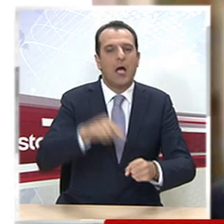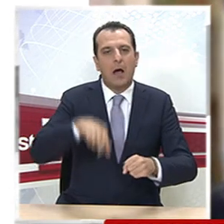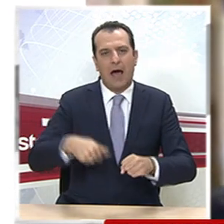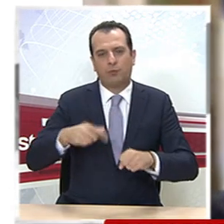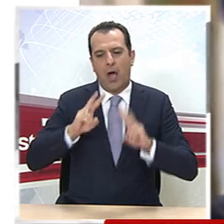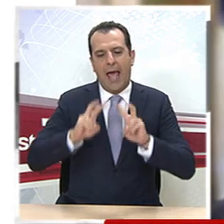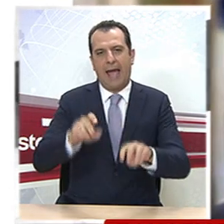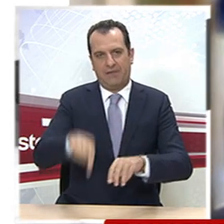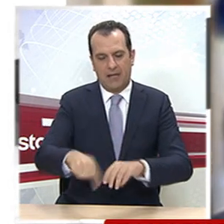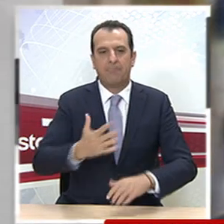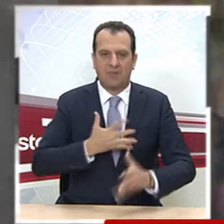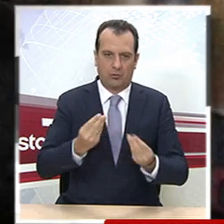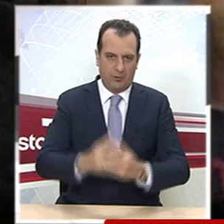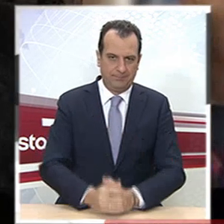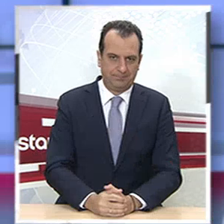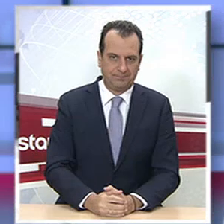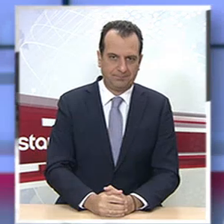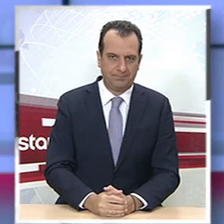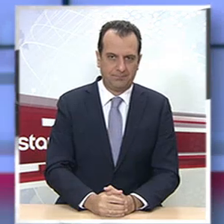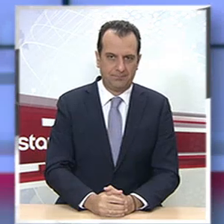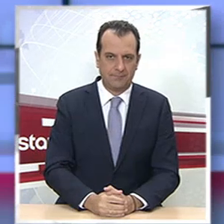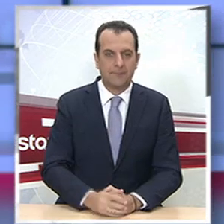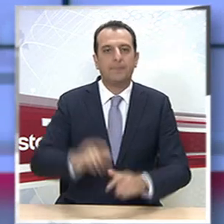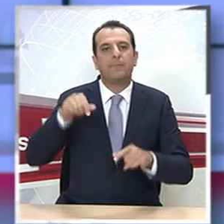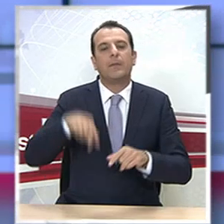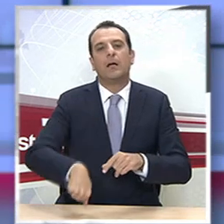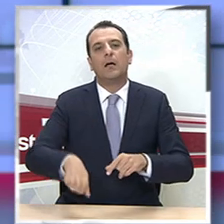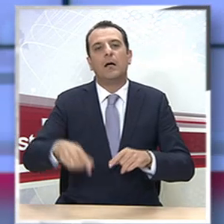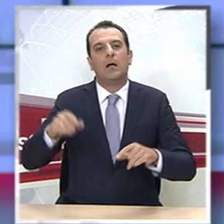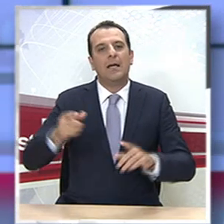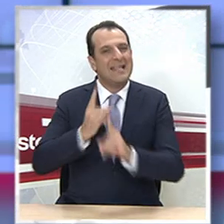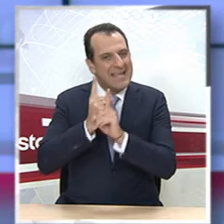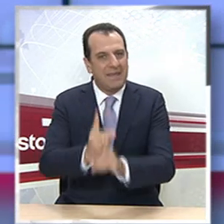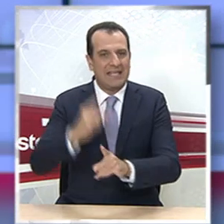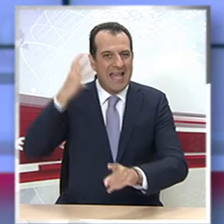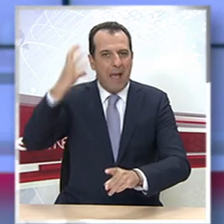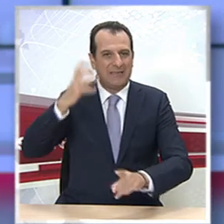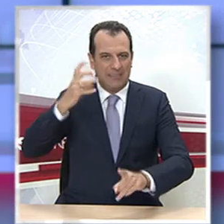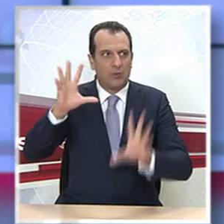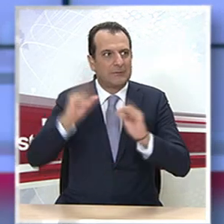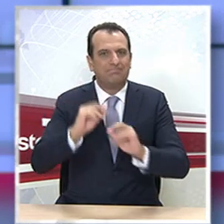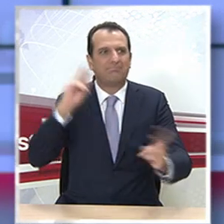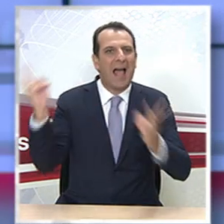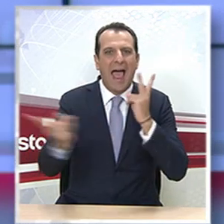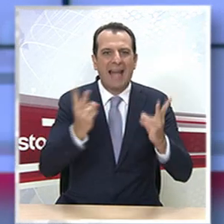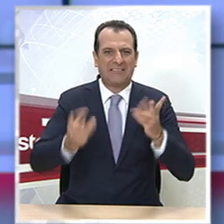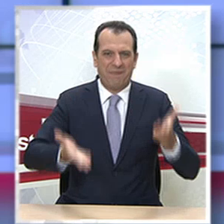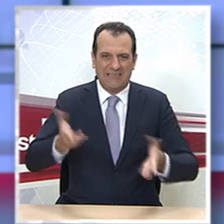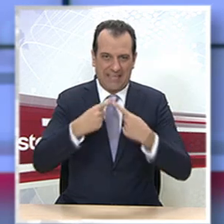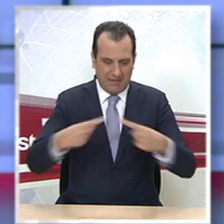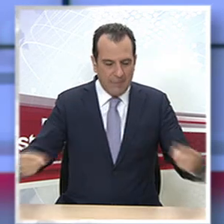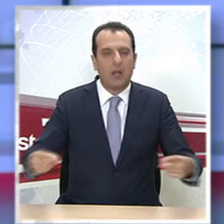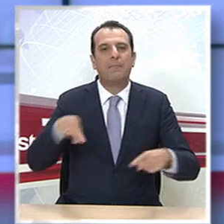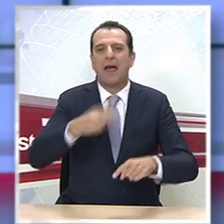Ελένη. Παναγιώτης Μπούσιος. Μετά το Νοέμβριο θα μπορούν να επιστρέψουν οι κάτοικοι στα σπίτια τους στο Μάτι εξαιτίας της επικινδυνότητας